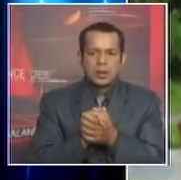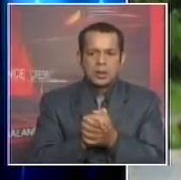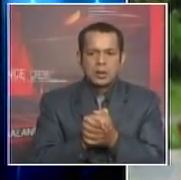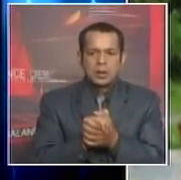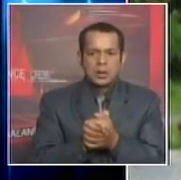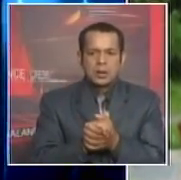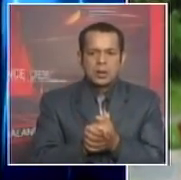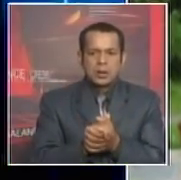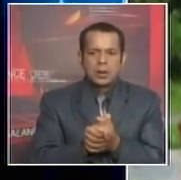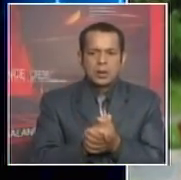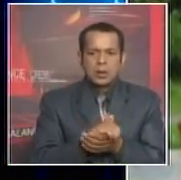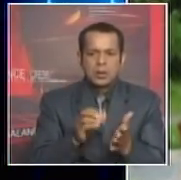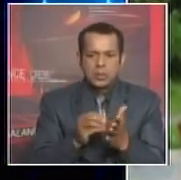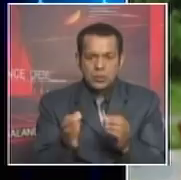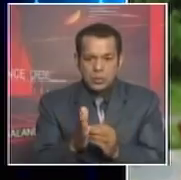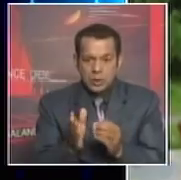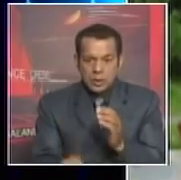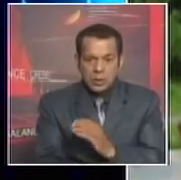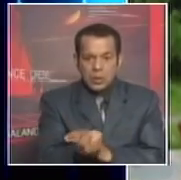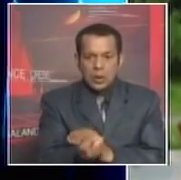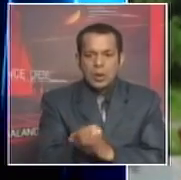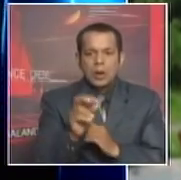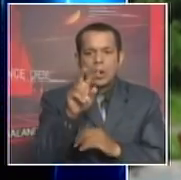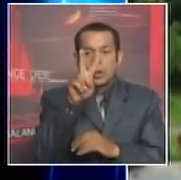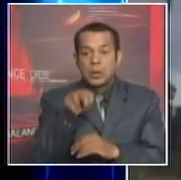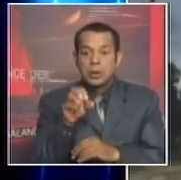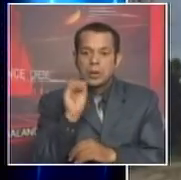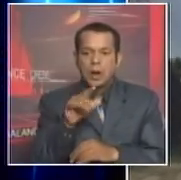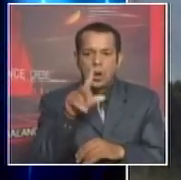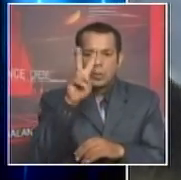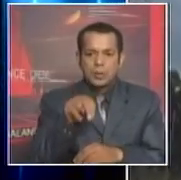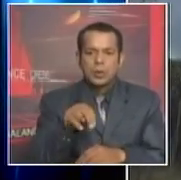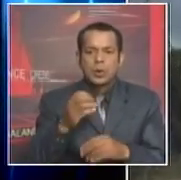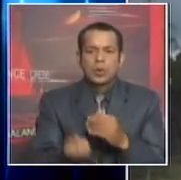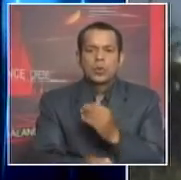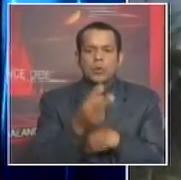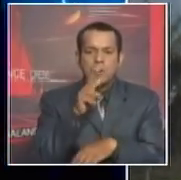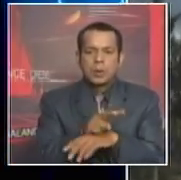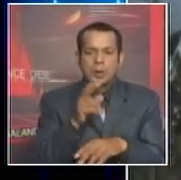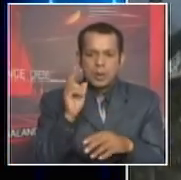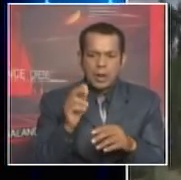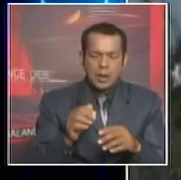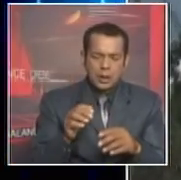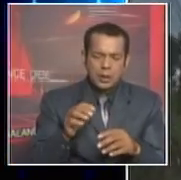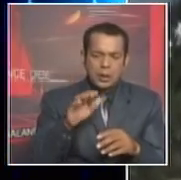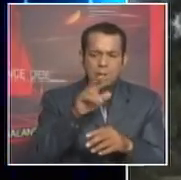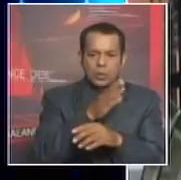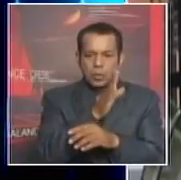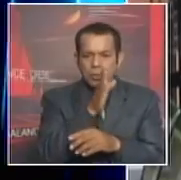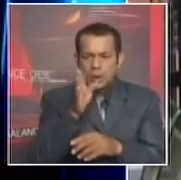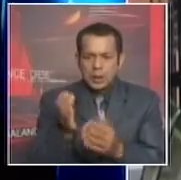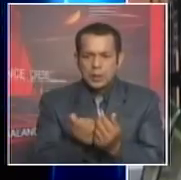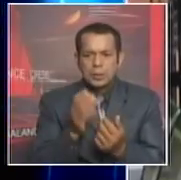शारदा अधिकारीलाई चाहिँ घुस दिए कि भनेर पनि हामीले सोध्नुपर्ने अवस्था आइसक्यो। यता नगरकोट घुम्न जाने स्वदेशी मात्र होइन,